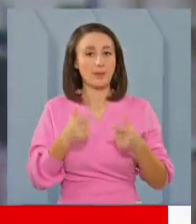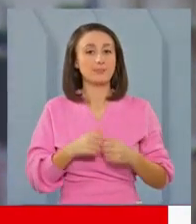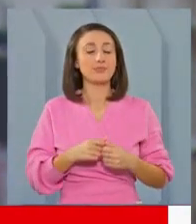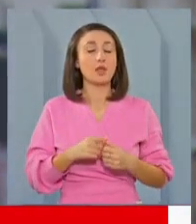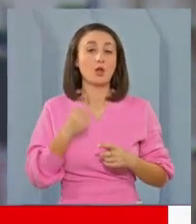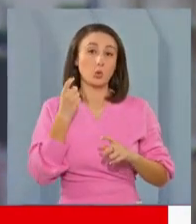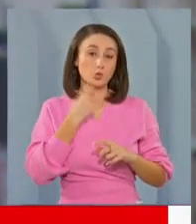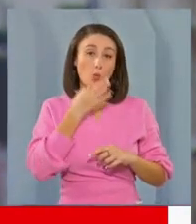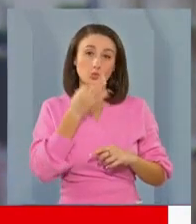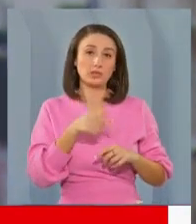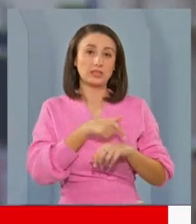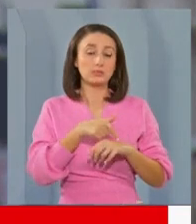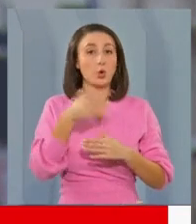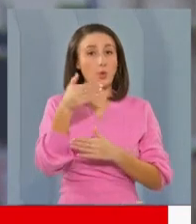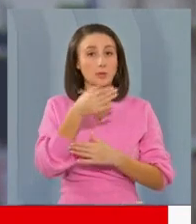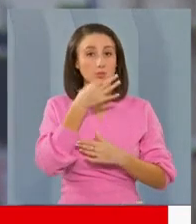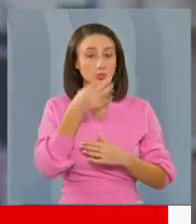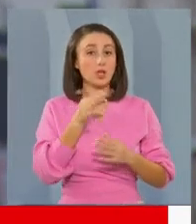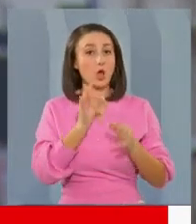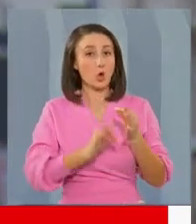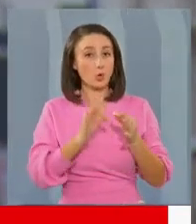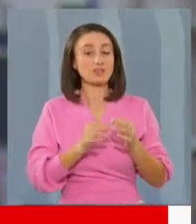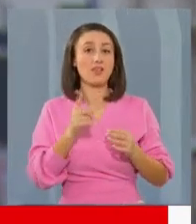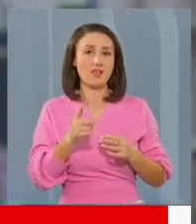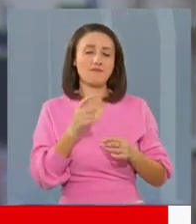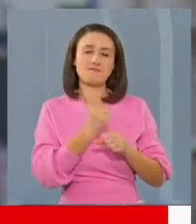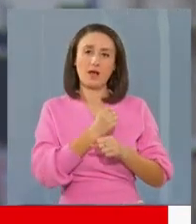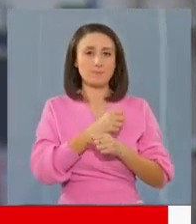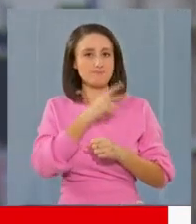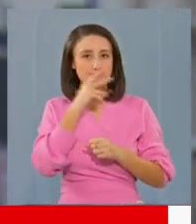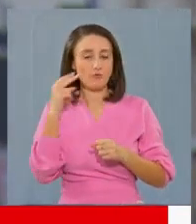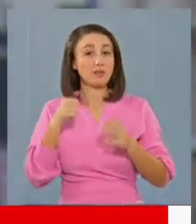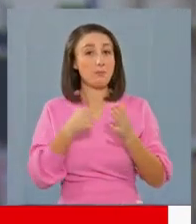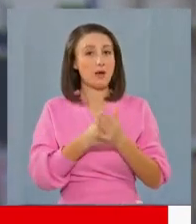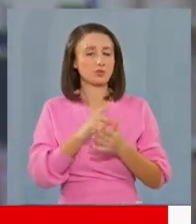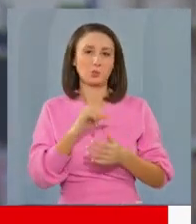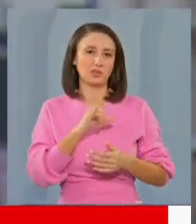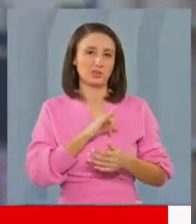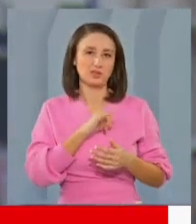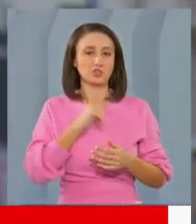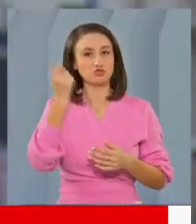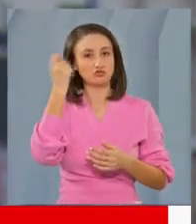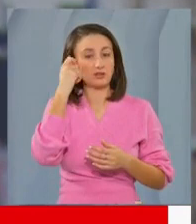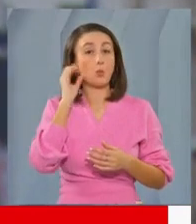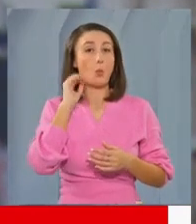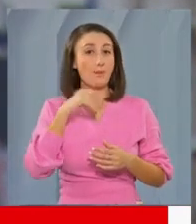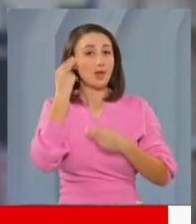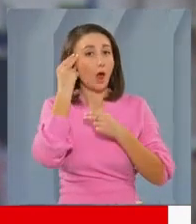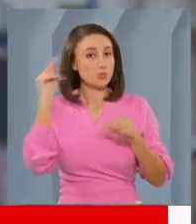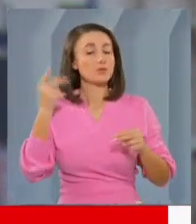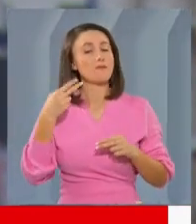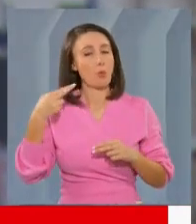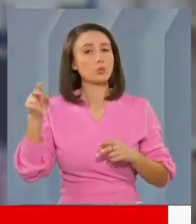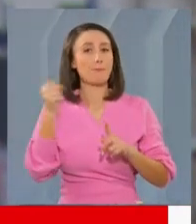Clujenii susțin că în timp ce companiile le spun să economisească, ele fac profituri record și nu le pasă de cetățeni. Oamenii anunță că vor